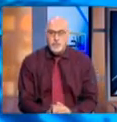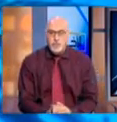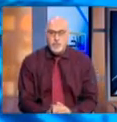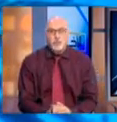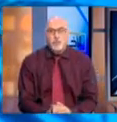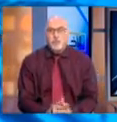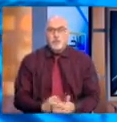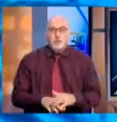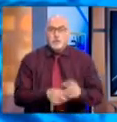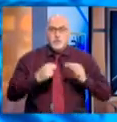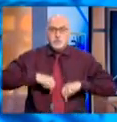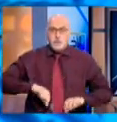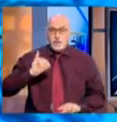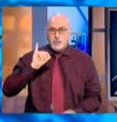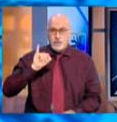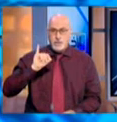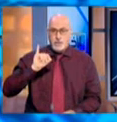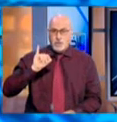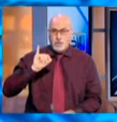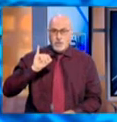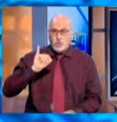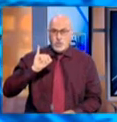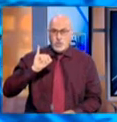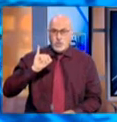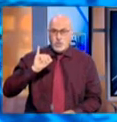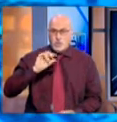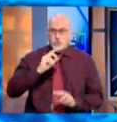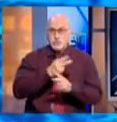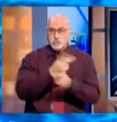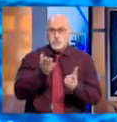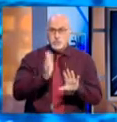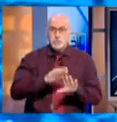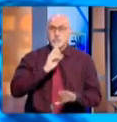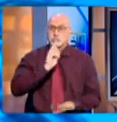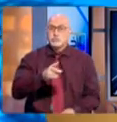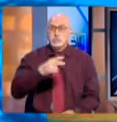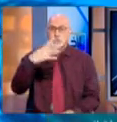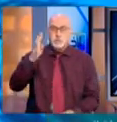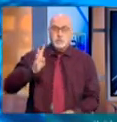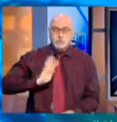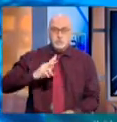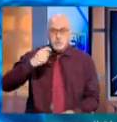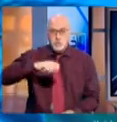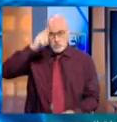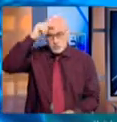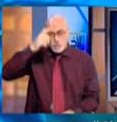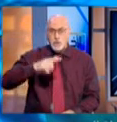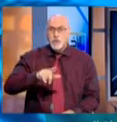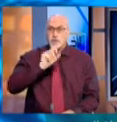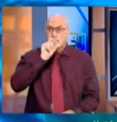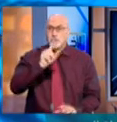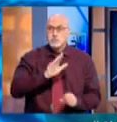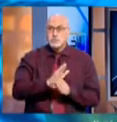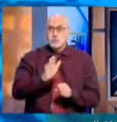تعلن وزارة الداخلية والجماعات المحلية والتهيئة العمرانية وبأمر من السيد رئيس الجمهورية بأنه تم أمس إنهاء